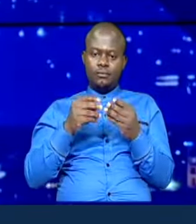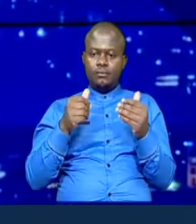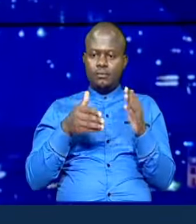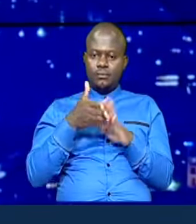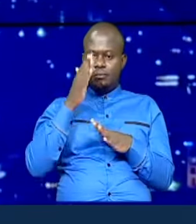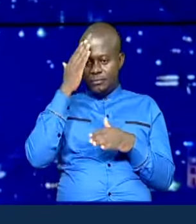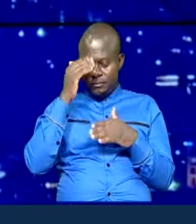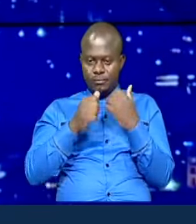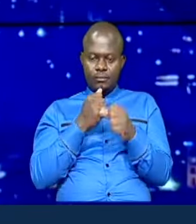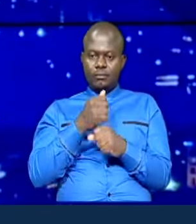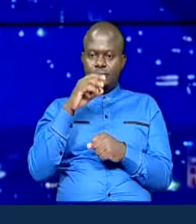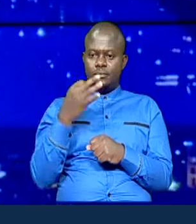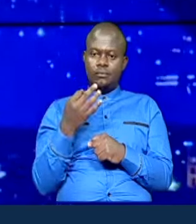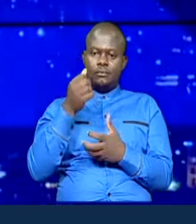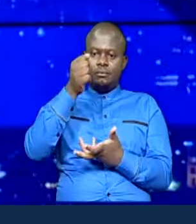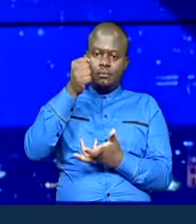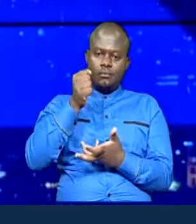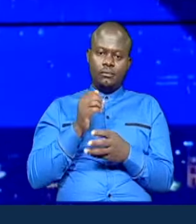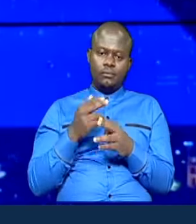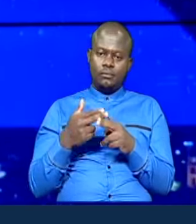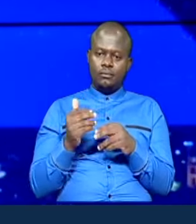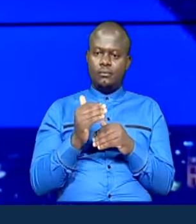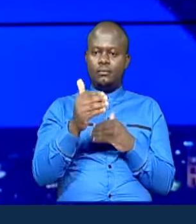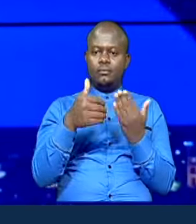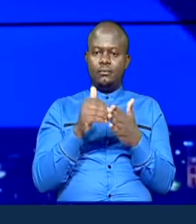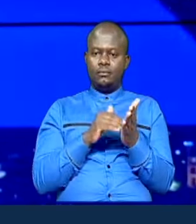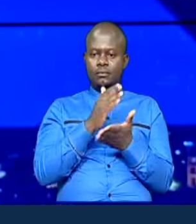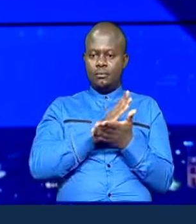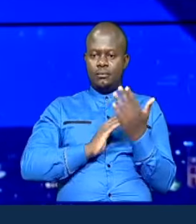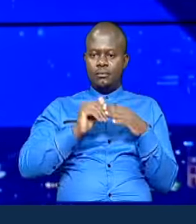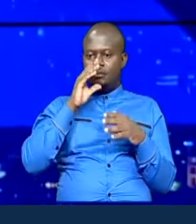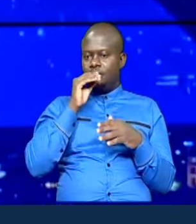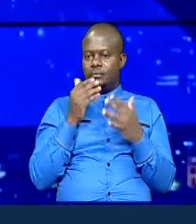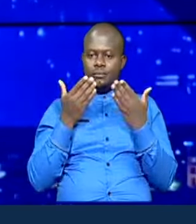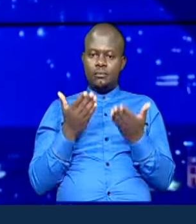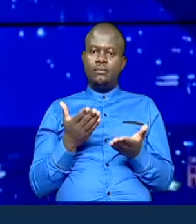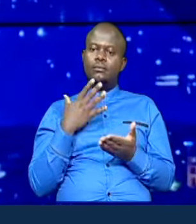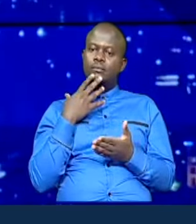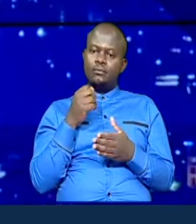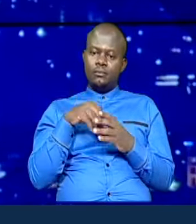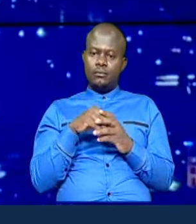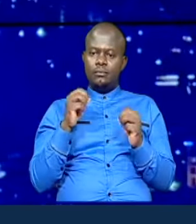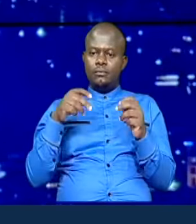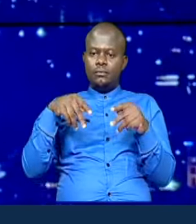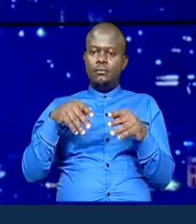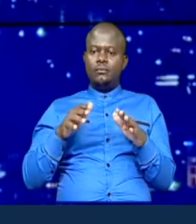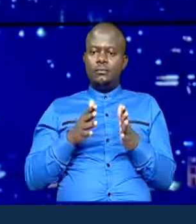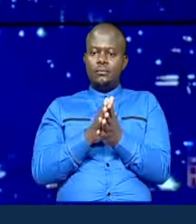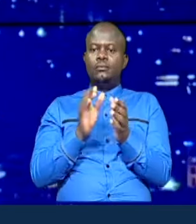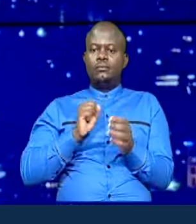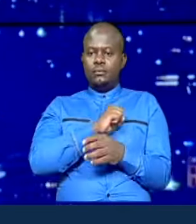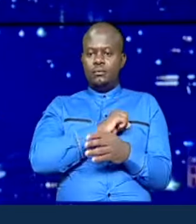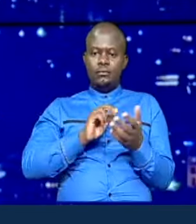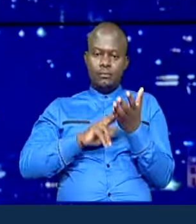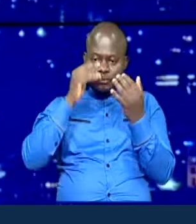mu myaka itatu y'ingengo y'imari iri imbere. Ni kimwe kandi mu byavuzwe kuri uyu wa gatanu mu nteko rusange ya Sena ikaba yemeje